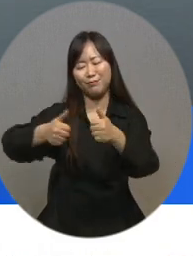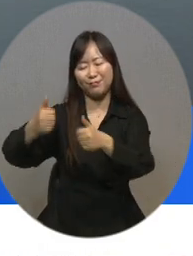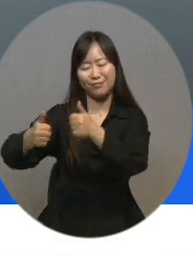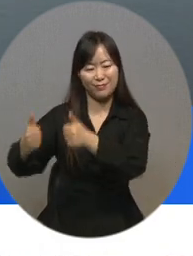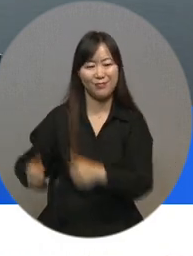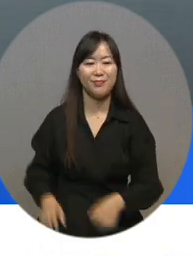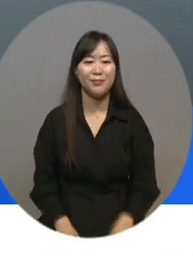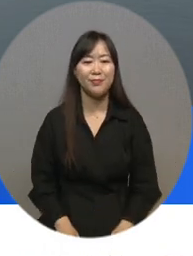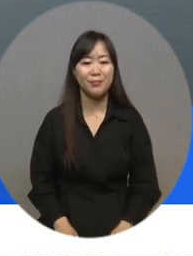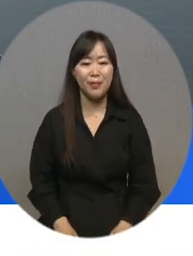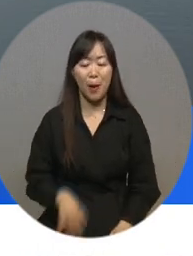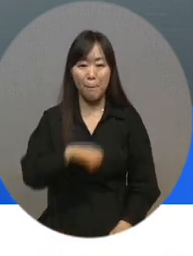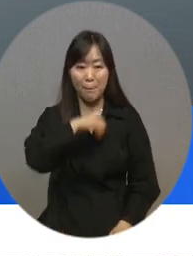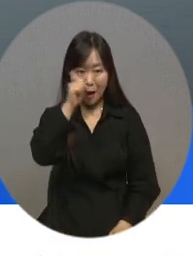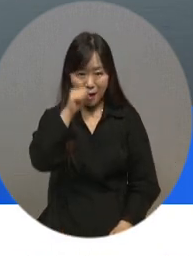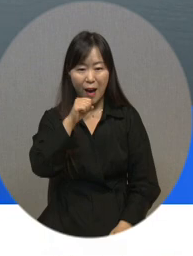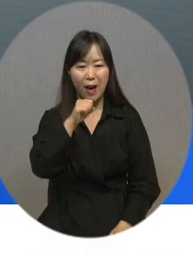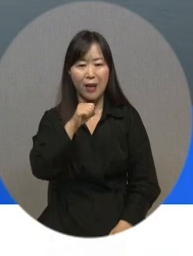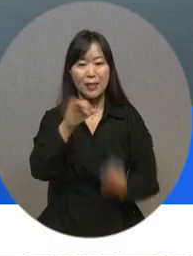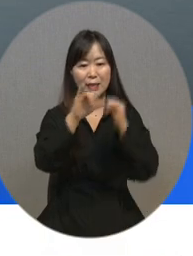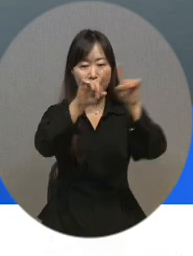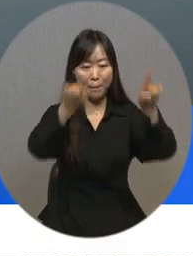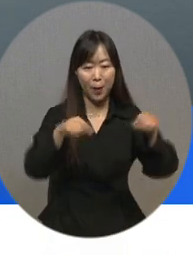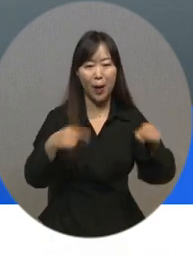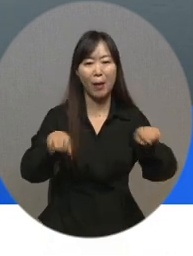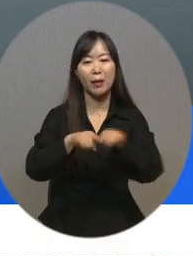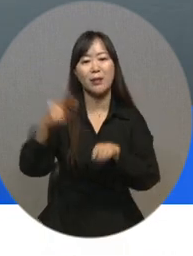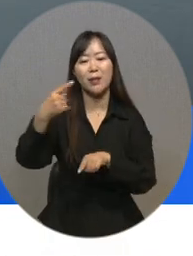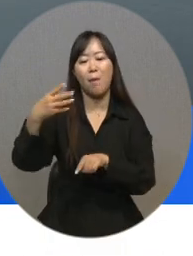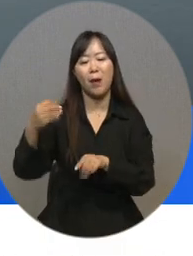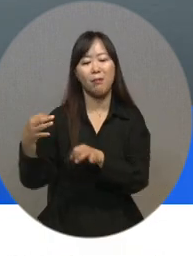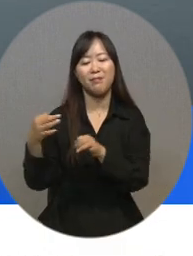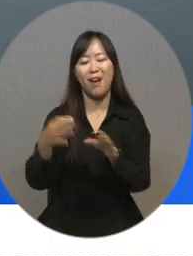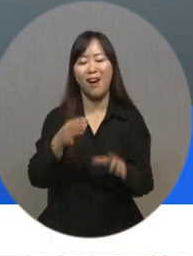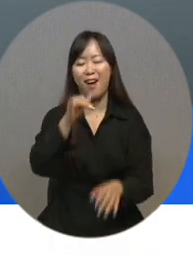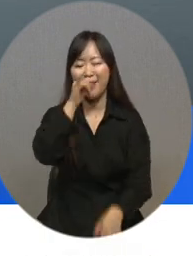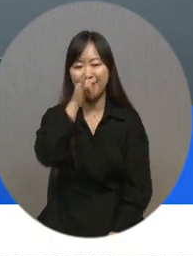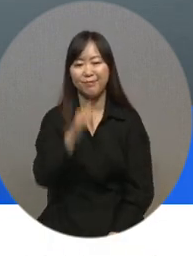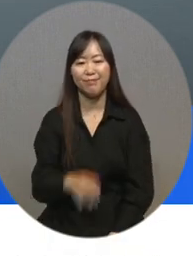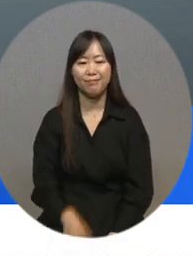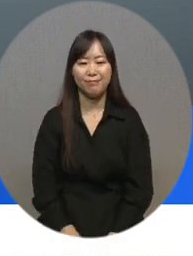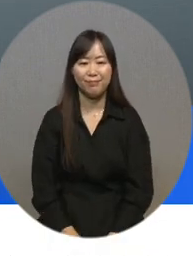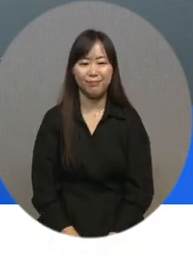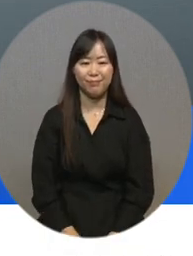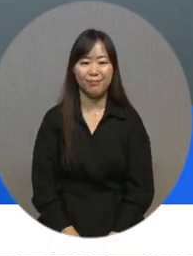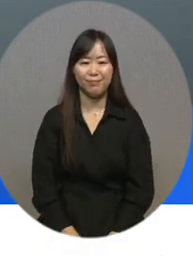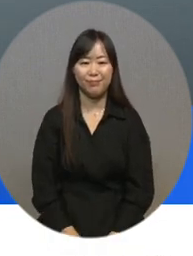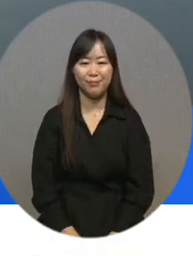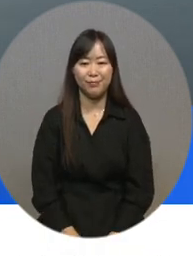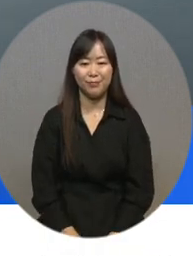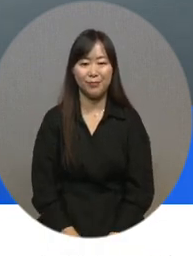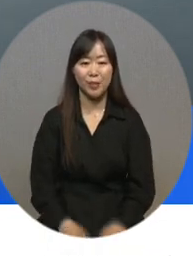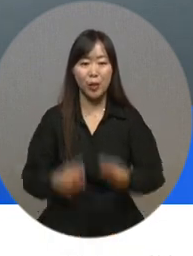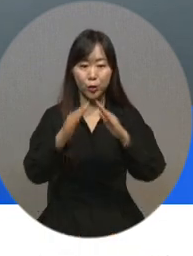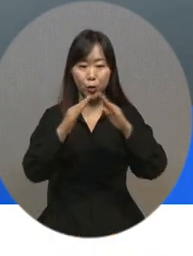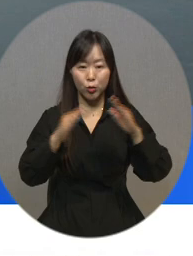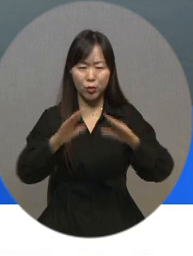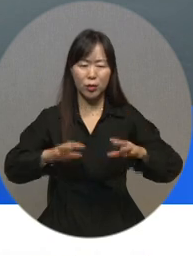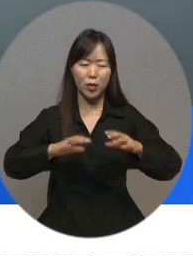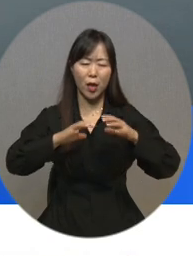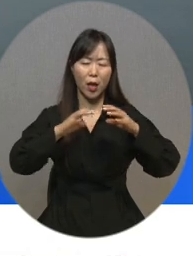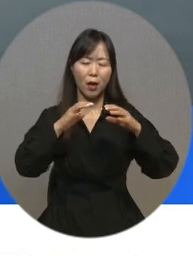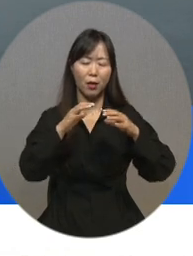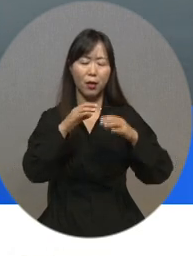됩니다 우승 팀에는 상패와 함께 천만 원의 상금이 주어집니다 전주 세계